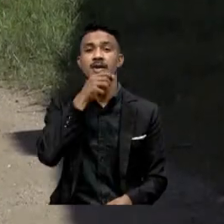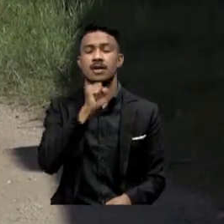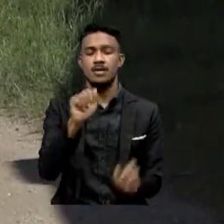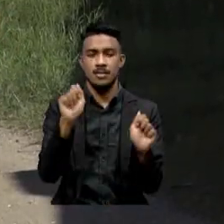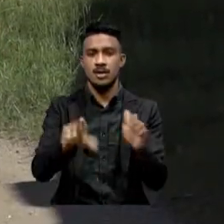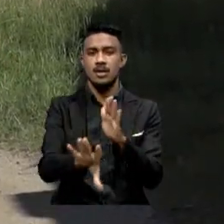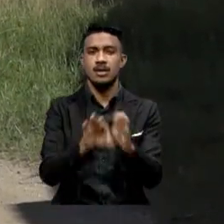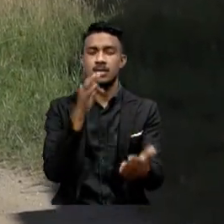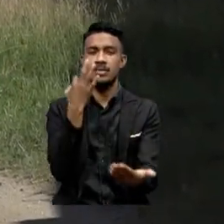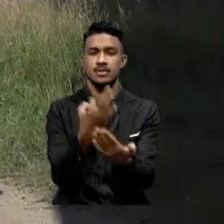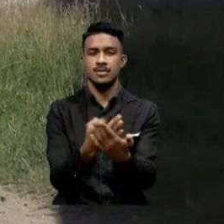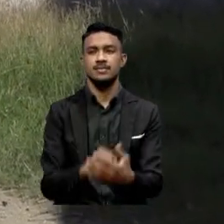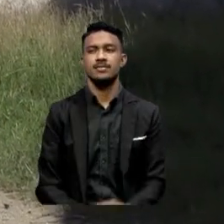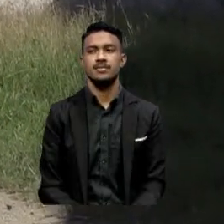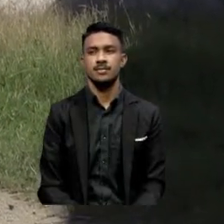osang.